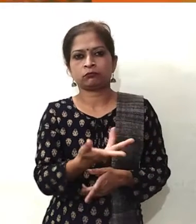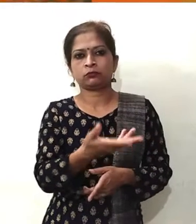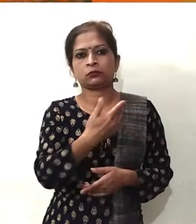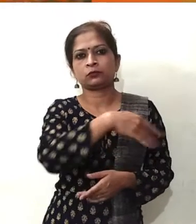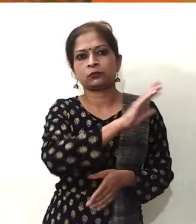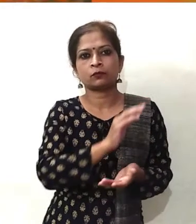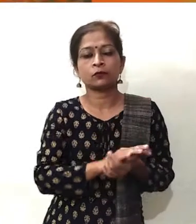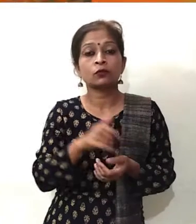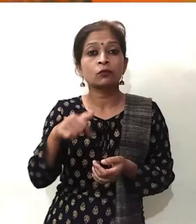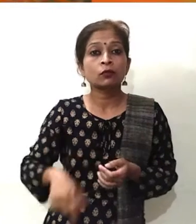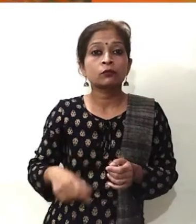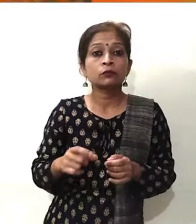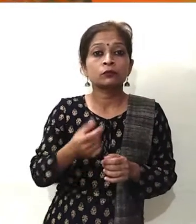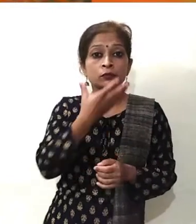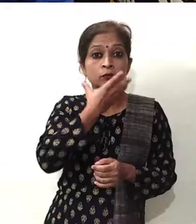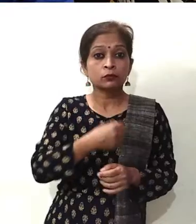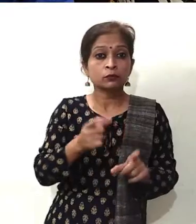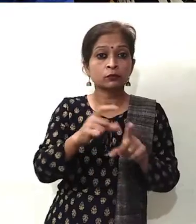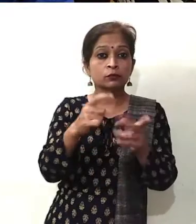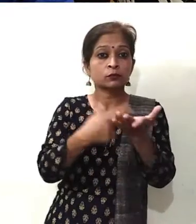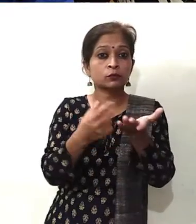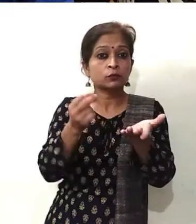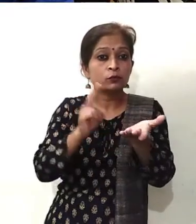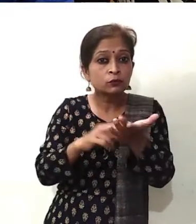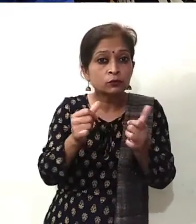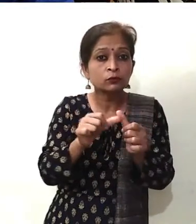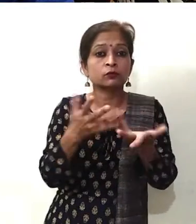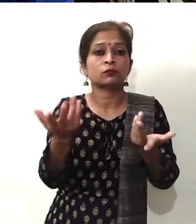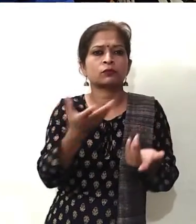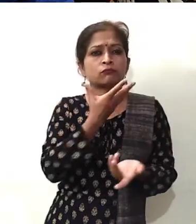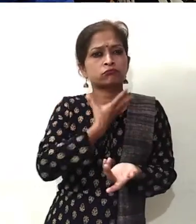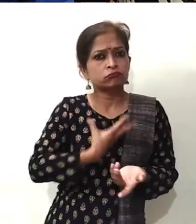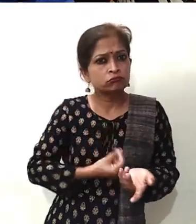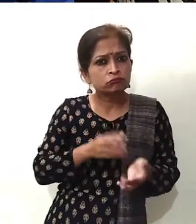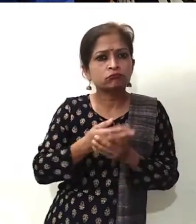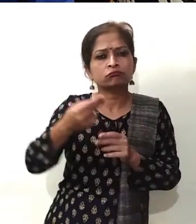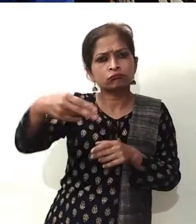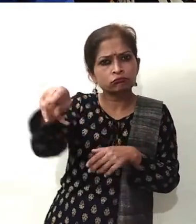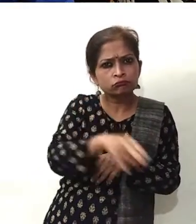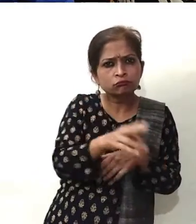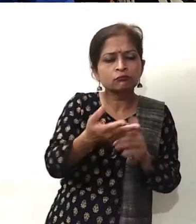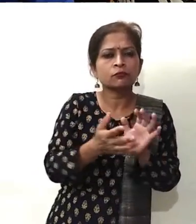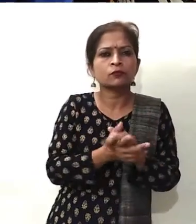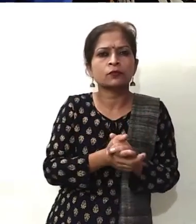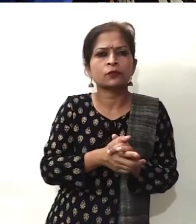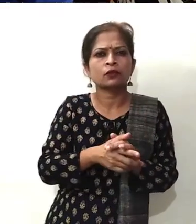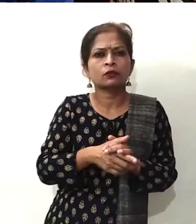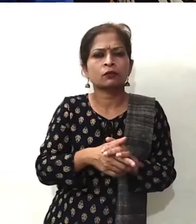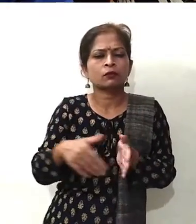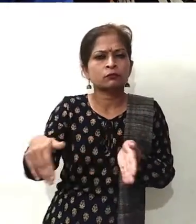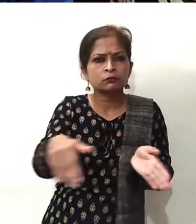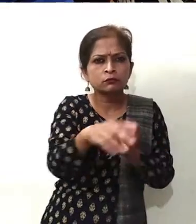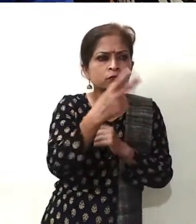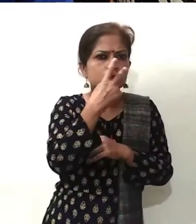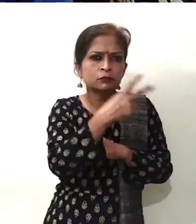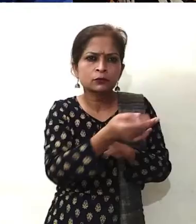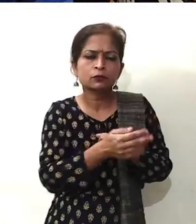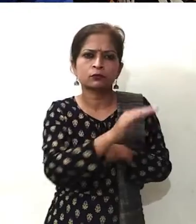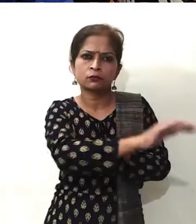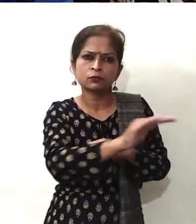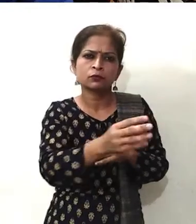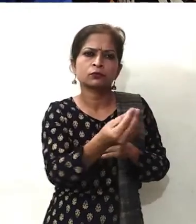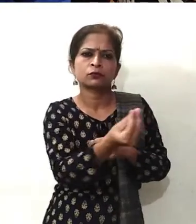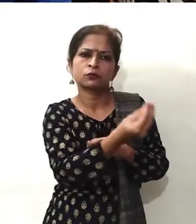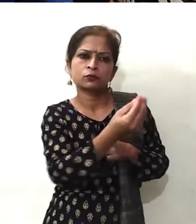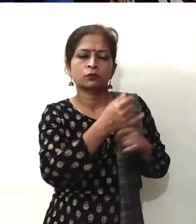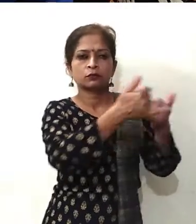थे, बड़ा दुखी वापिस आ रहे थे। तो जब वापिस आ रहे थे तो रास्ते में वो देखी कि कुछ बच्चे खेल रहे थे और बड़ा